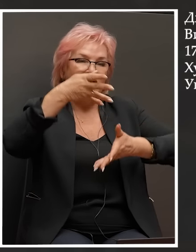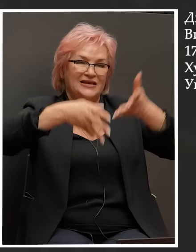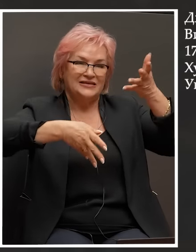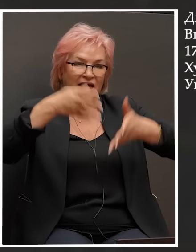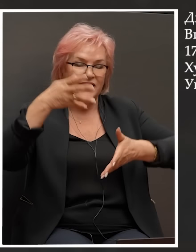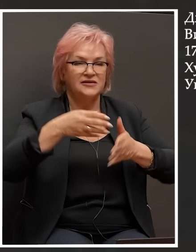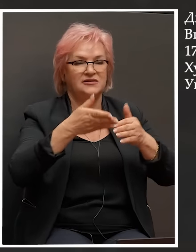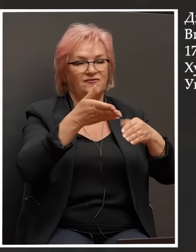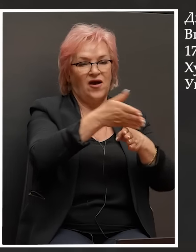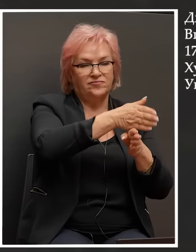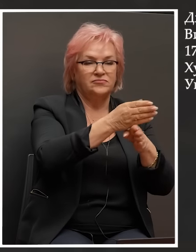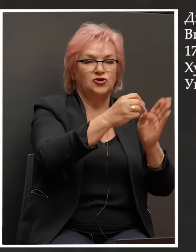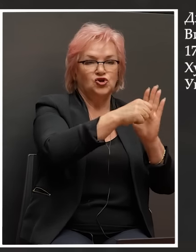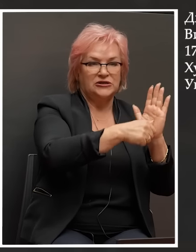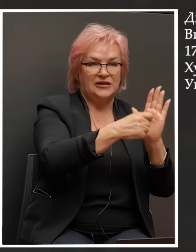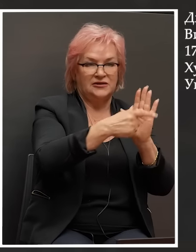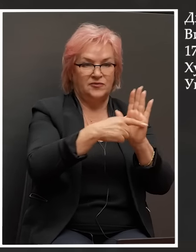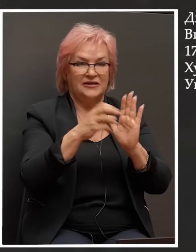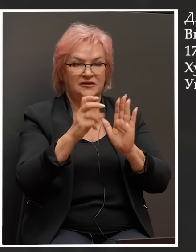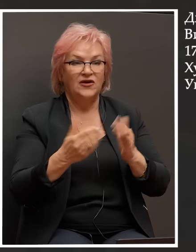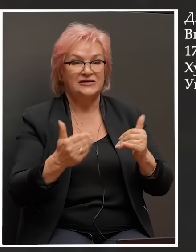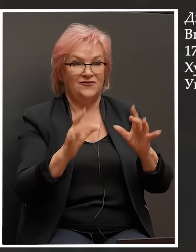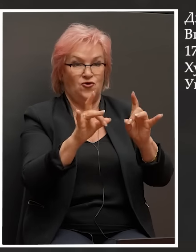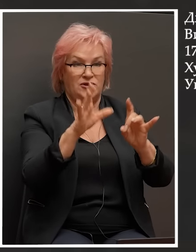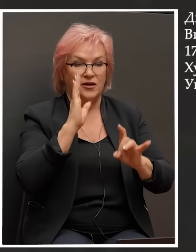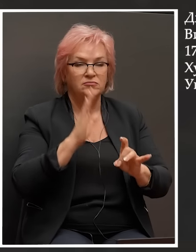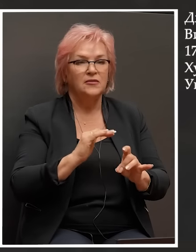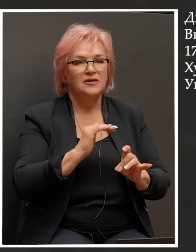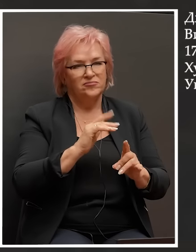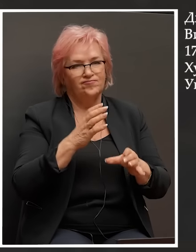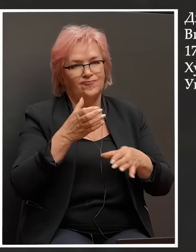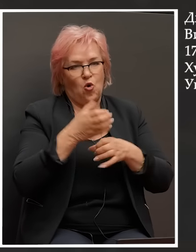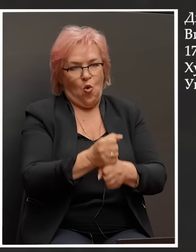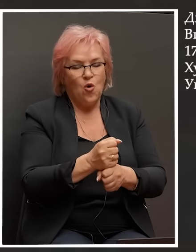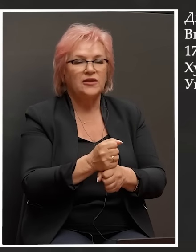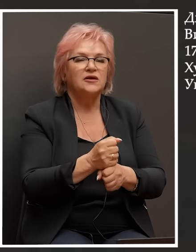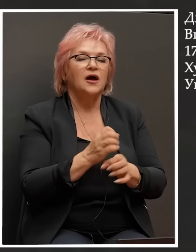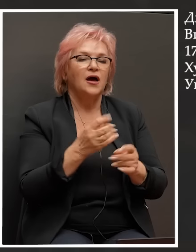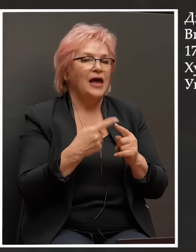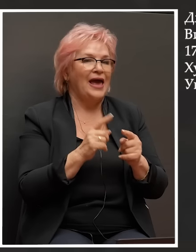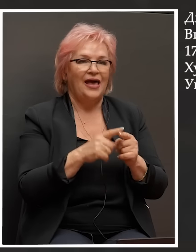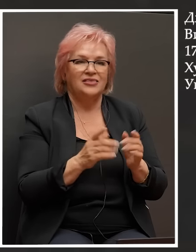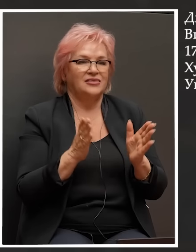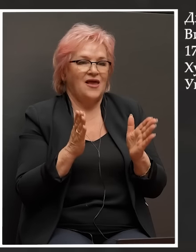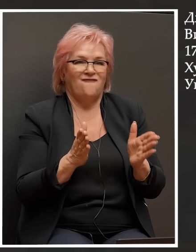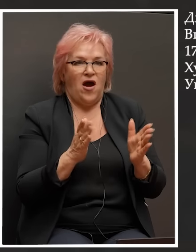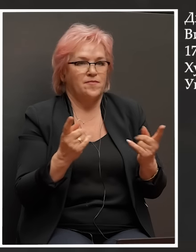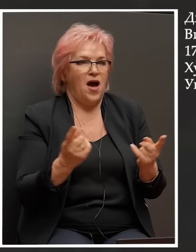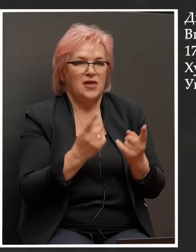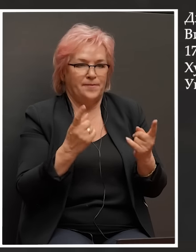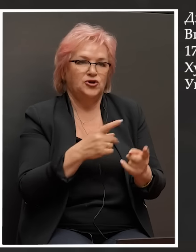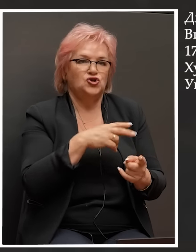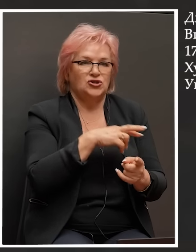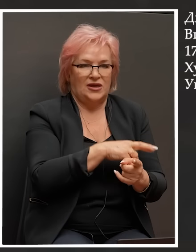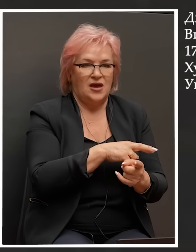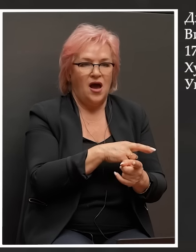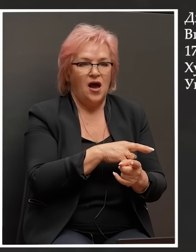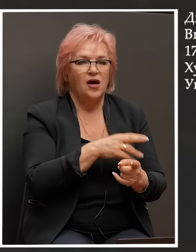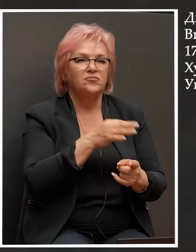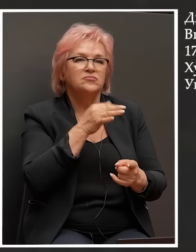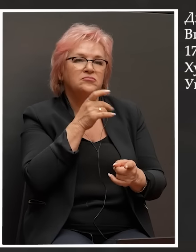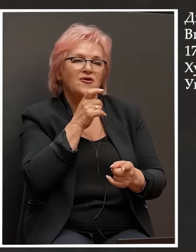рубежа 16-18 века. Сегодня я вам расскажу довольно коротко. Это не тот формат, который я обычно, не то время,